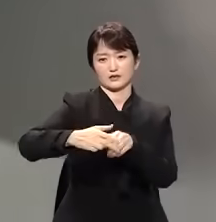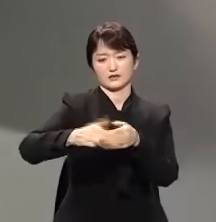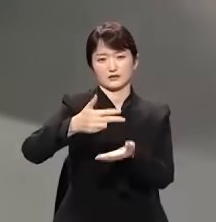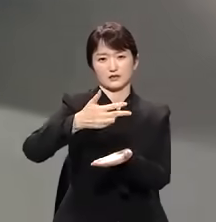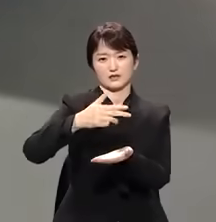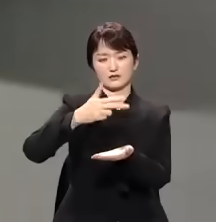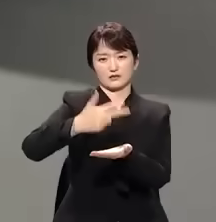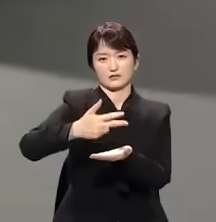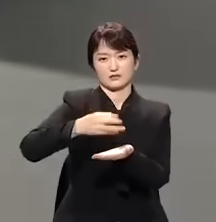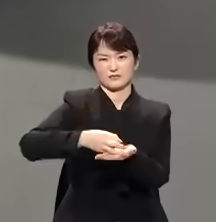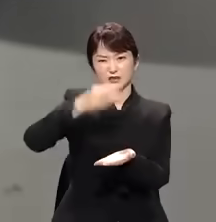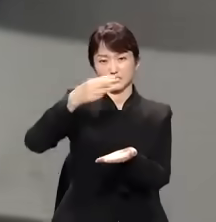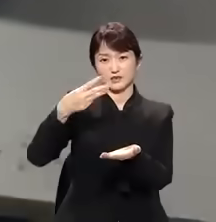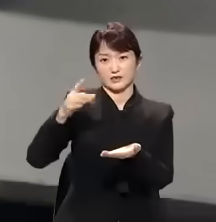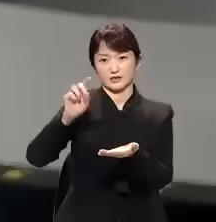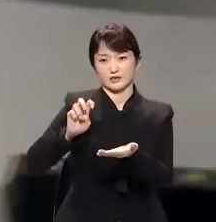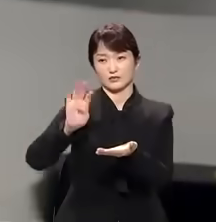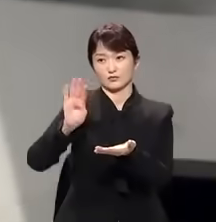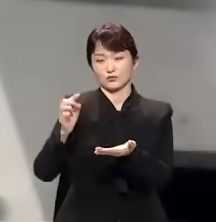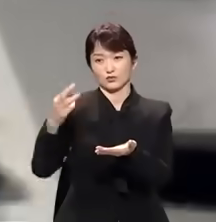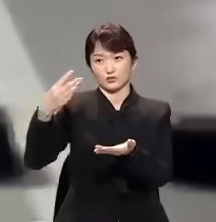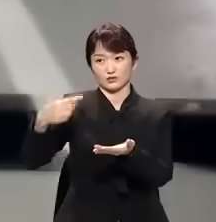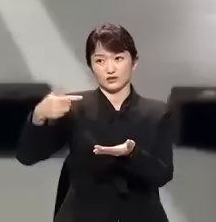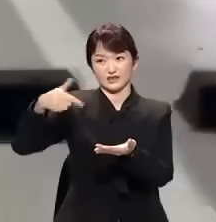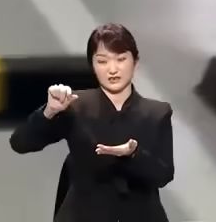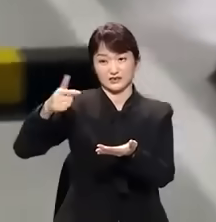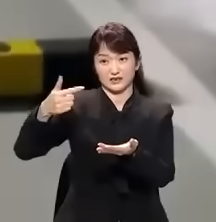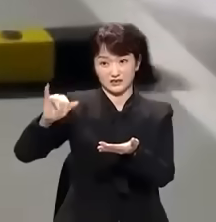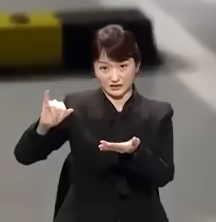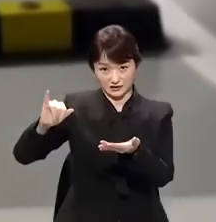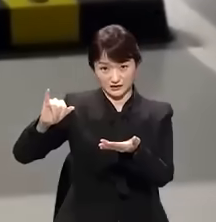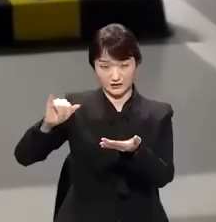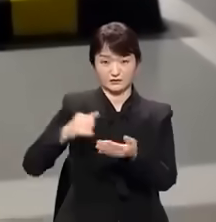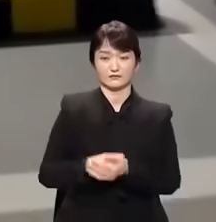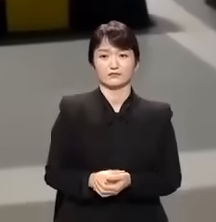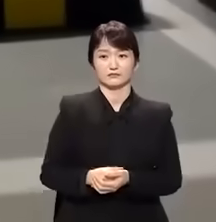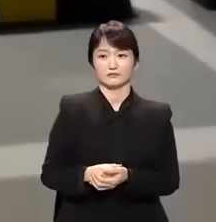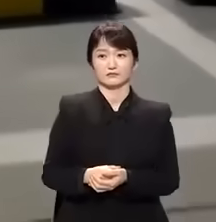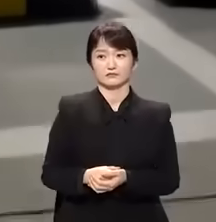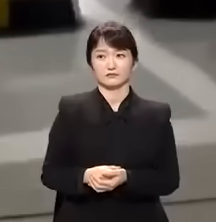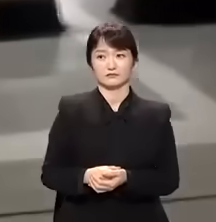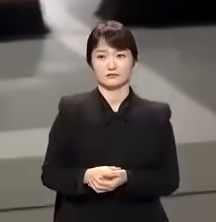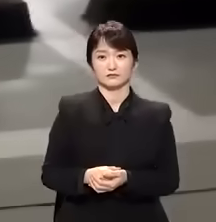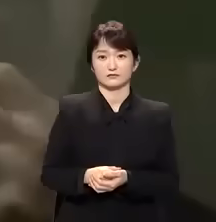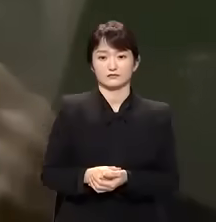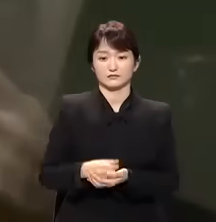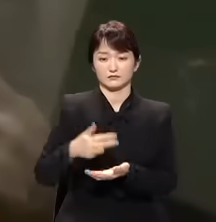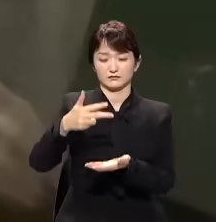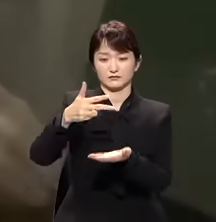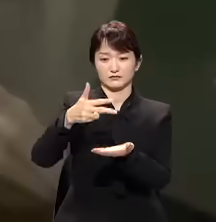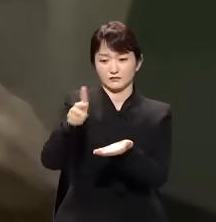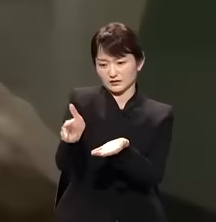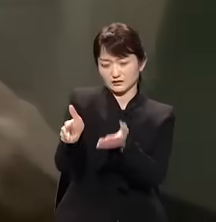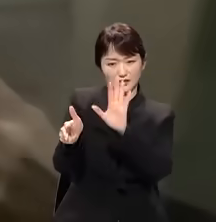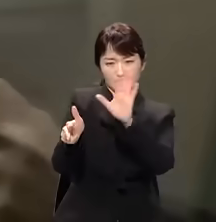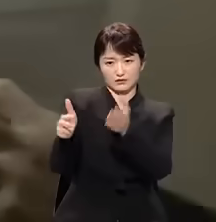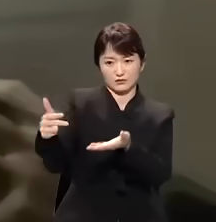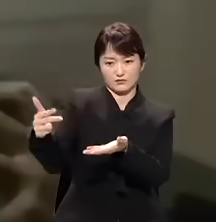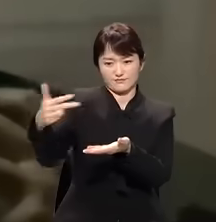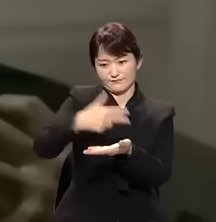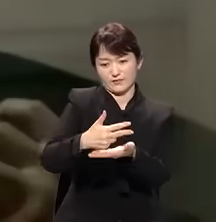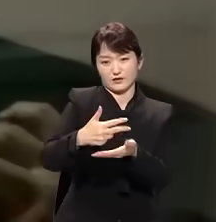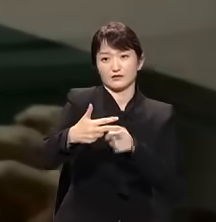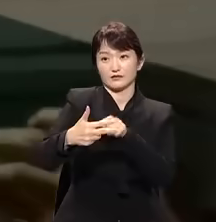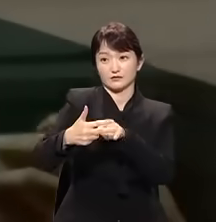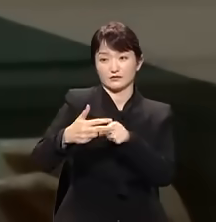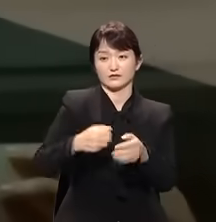여긴 다 내 것이라는 듯 바닥에 그려진 선은 쌍 무시하고 차가 타이어가 닿는 대로 주차를 해 놨습니다 예 유